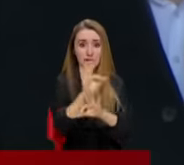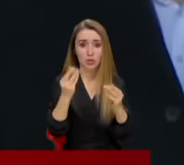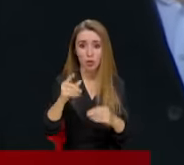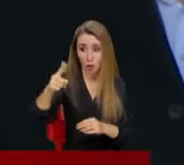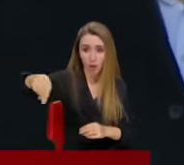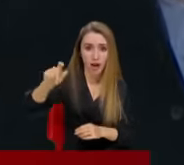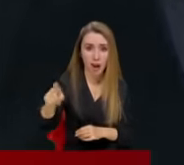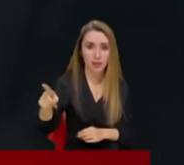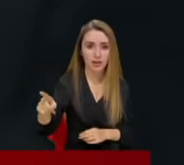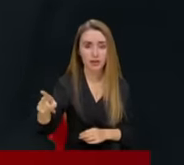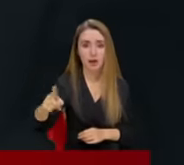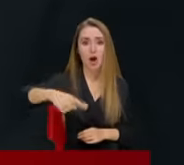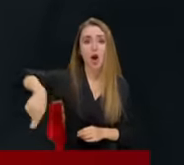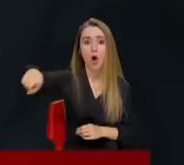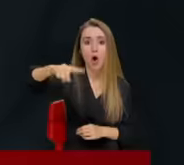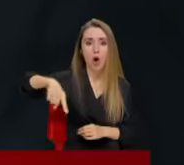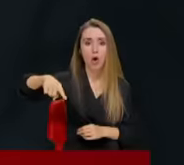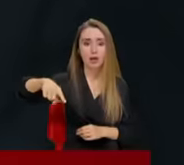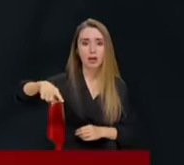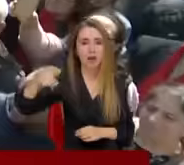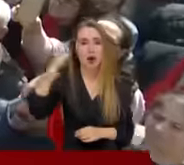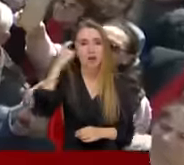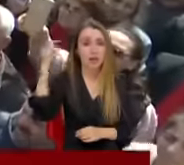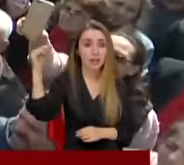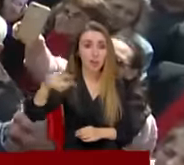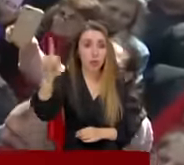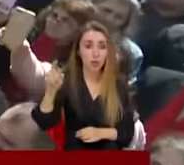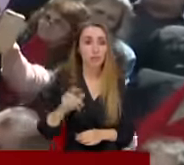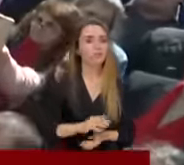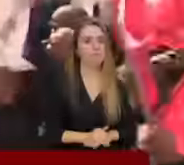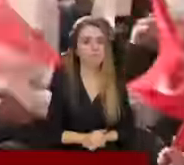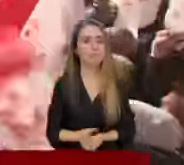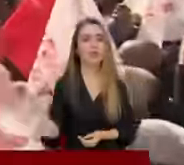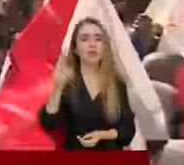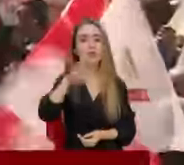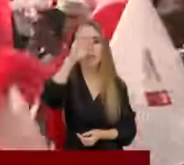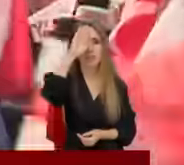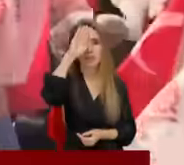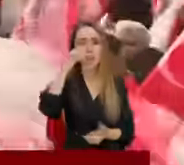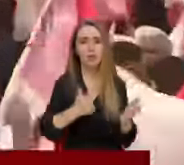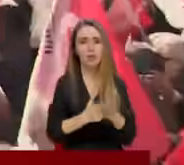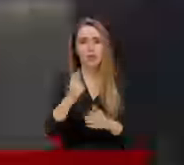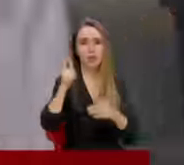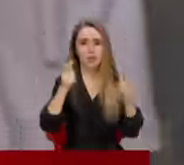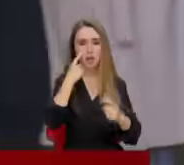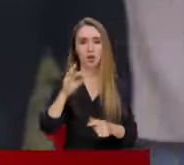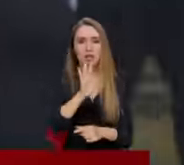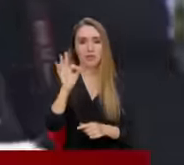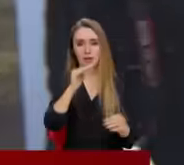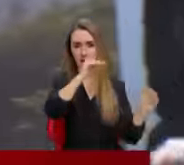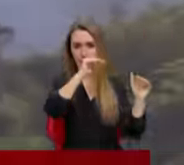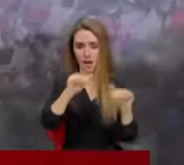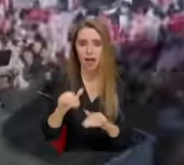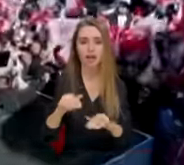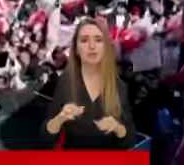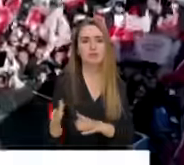mi? Onların aklına siz gelir misiniz? Ardından İstanbul'un tarım ilçesi Silivri'ye geçen İmamoğlu,